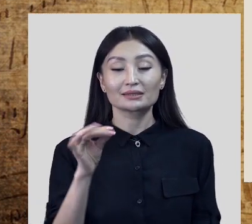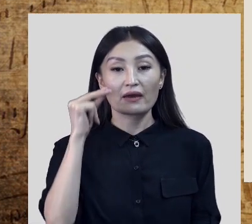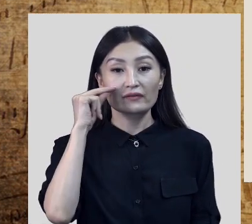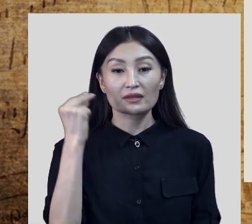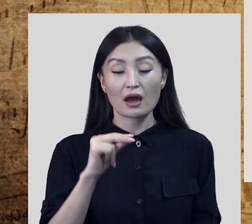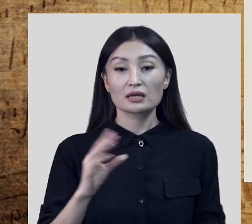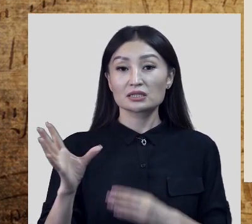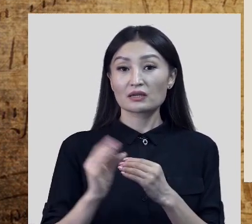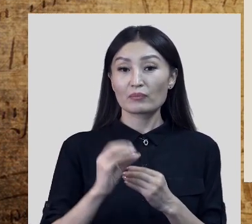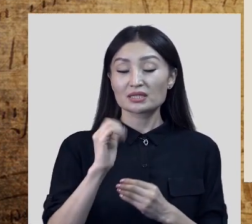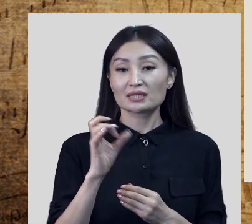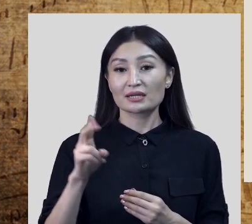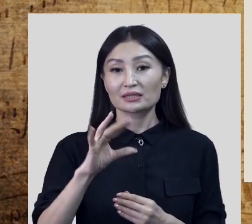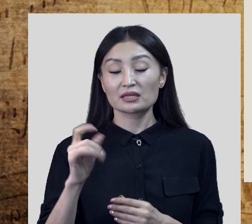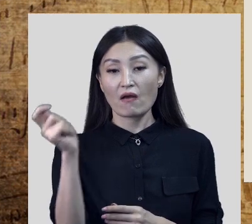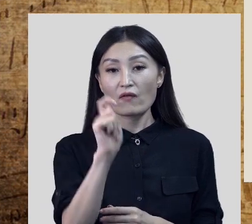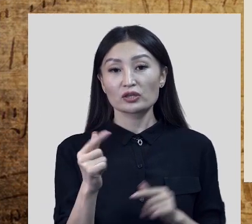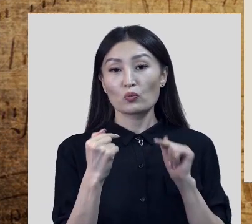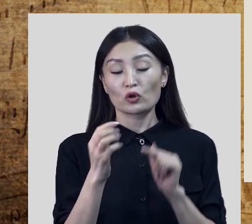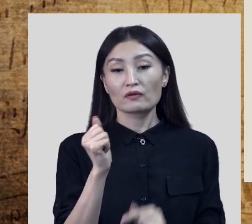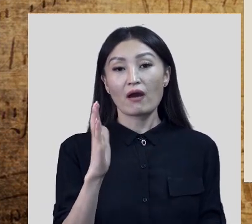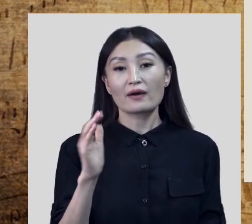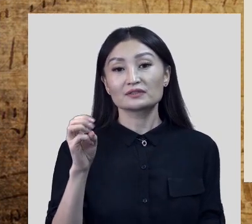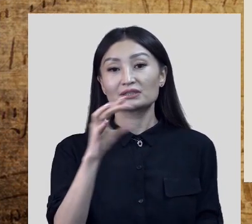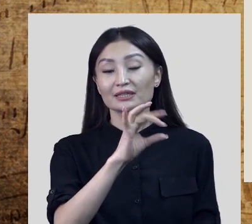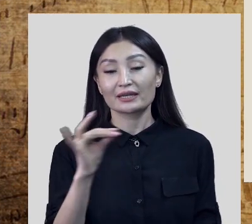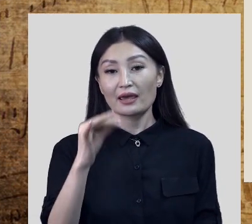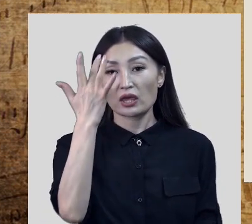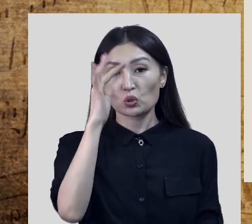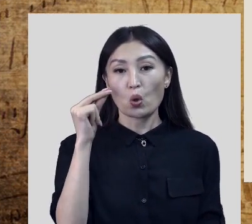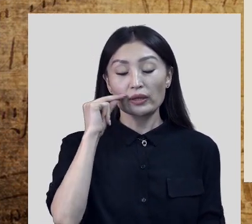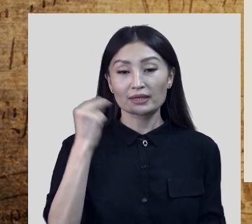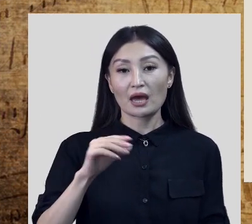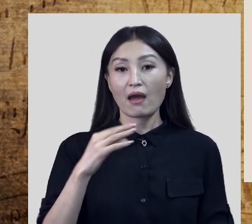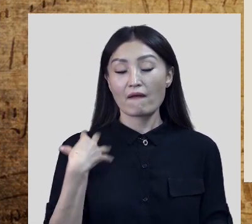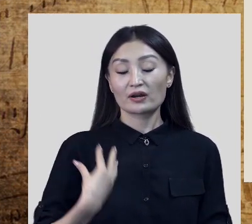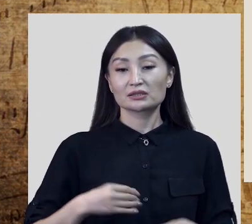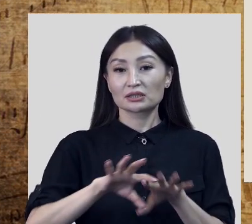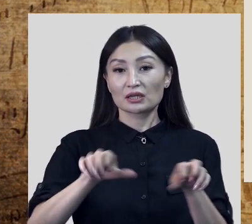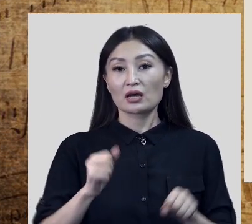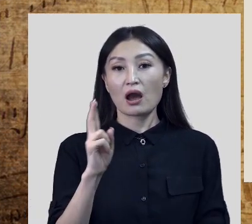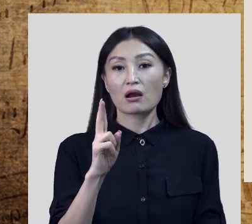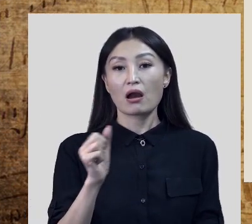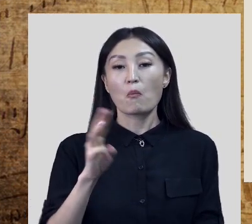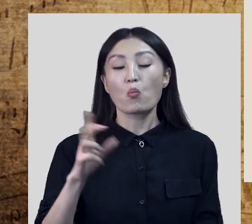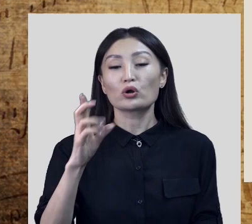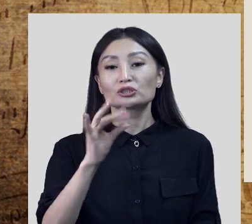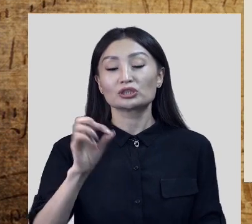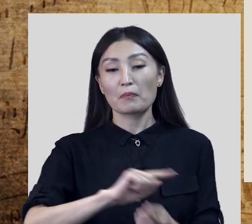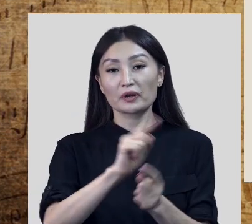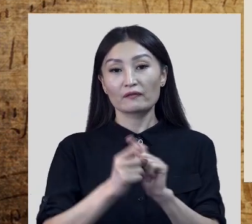совместно с сардинии в войне против австрии в индокитае франция захватила камбоджу превратив ее в